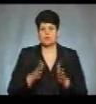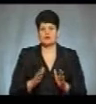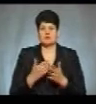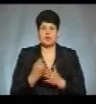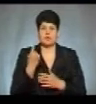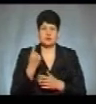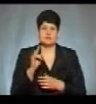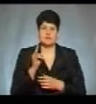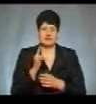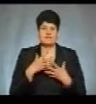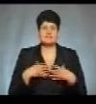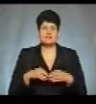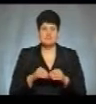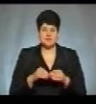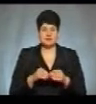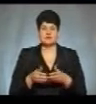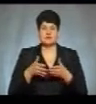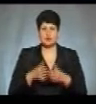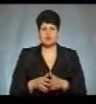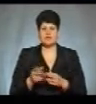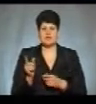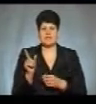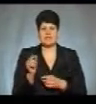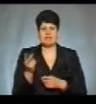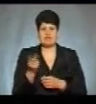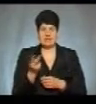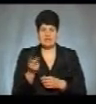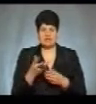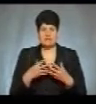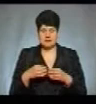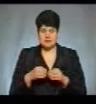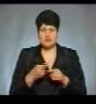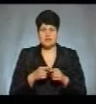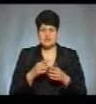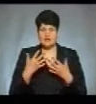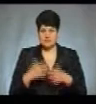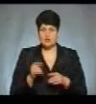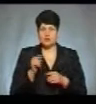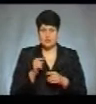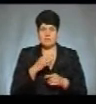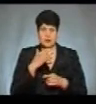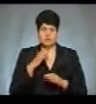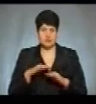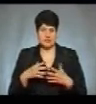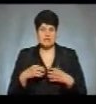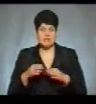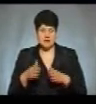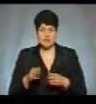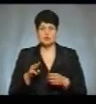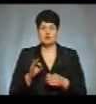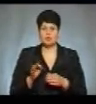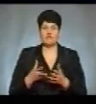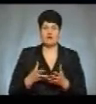одна дитина в сім'ї і народжується двійня в сім'ї, і це вже стає багатодітна сім'я, то